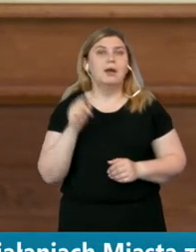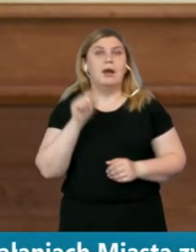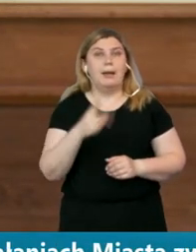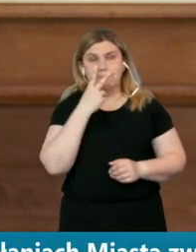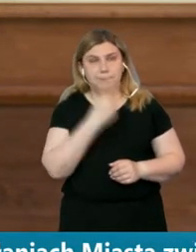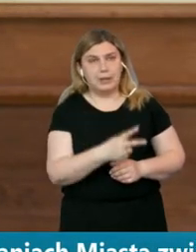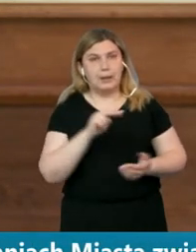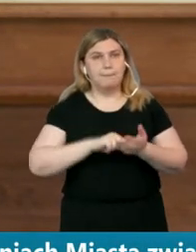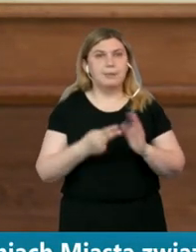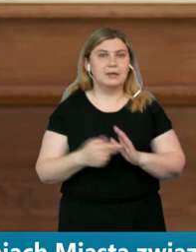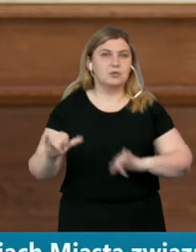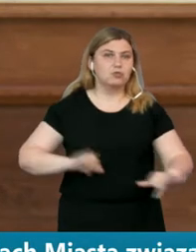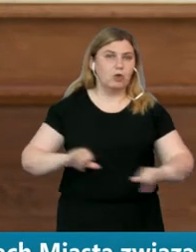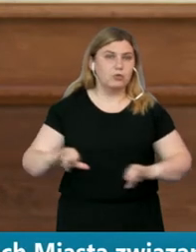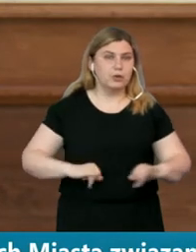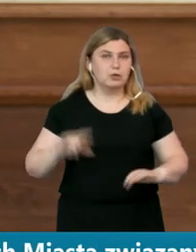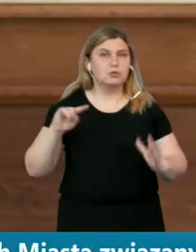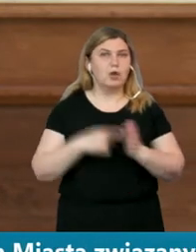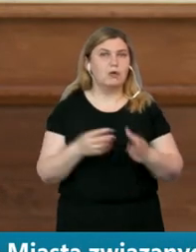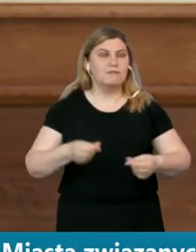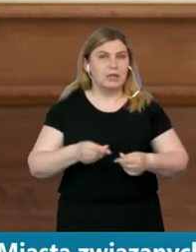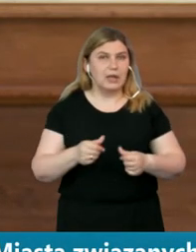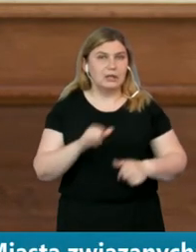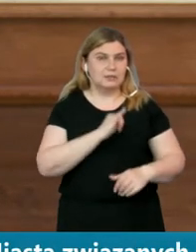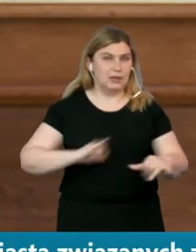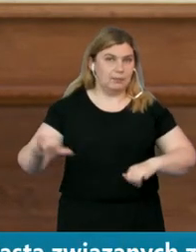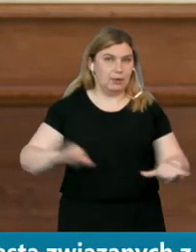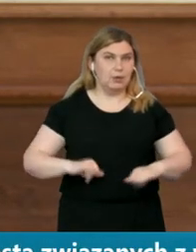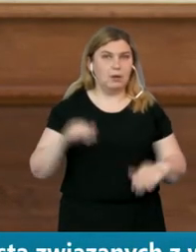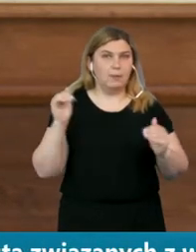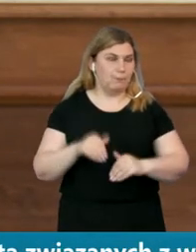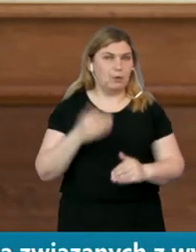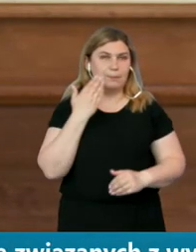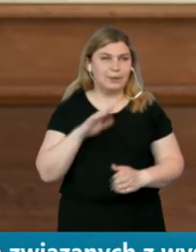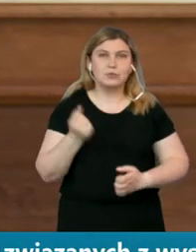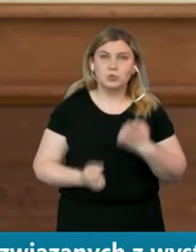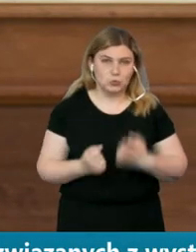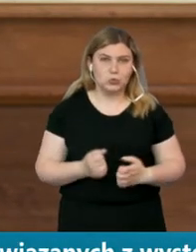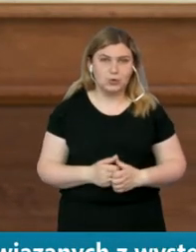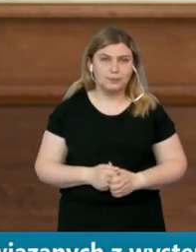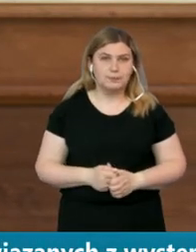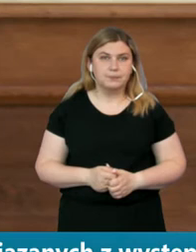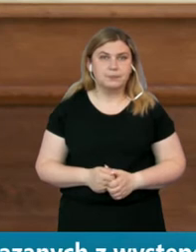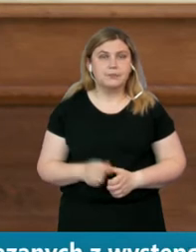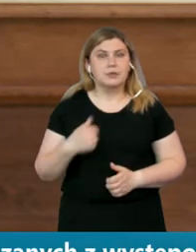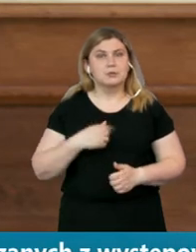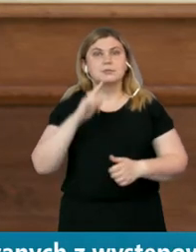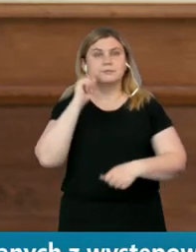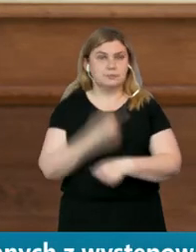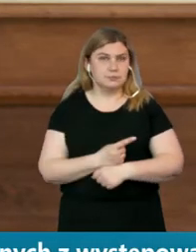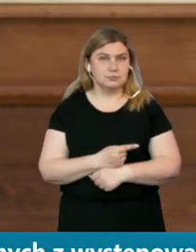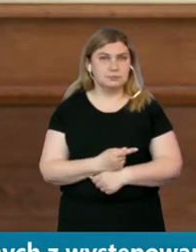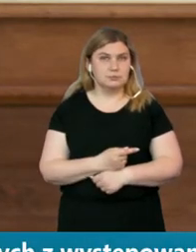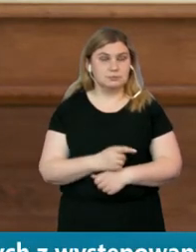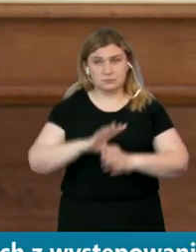uwagę plany rządowe dotyczące finansów samorządów, może być z tym bardzo, bardzo trudno, no to postanowiliśmy rzucić wszystko